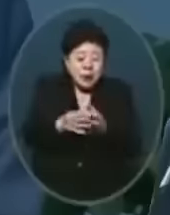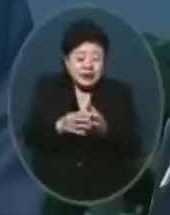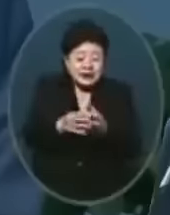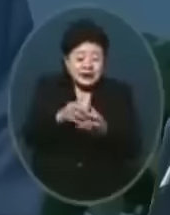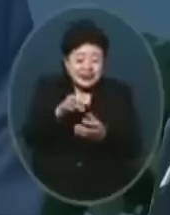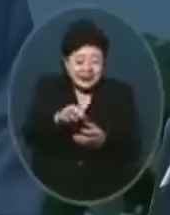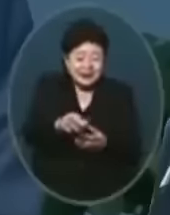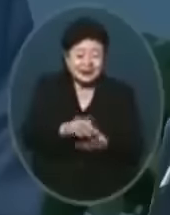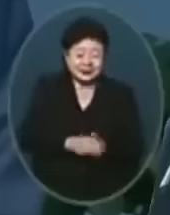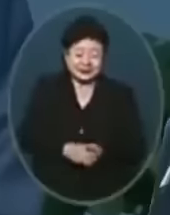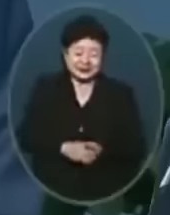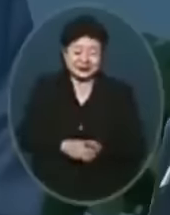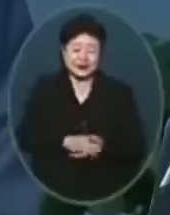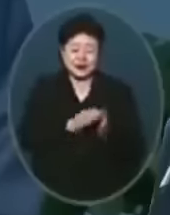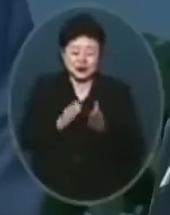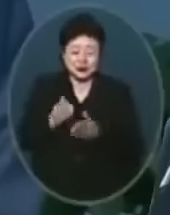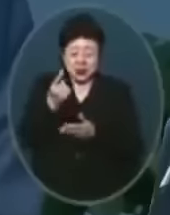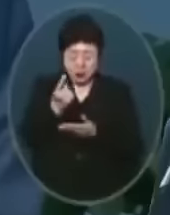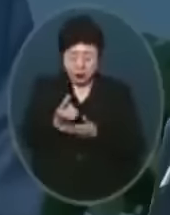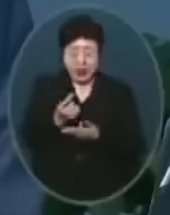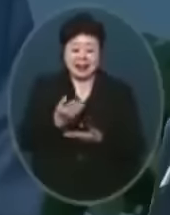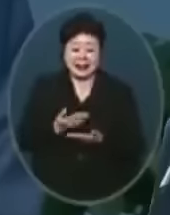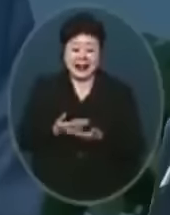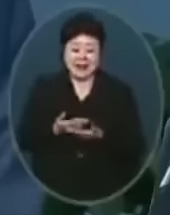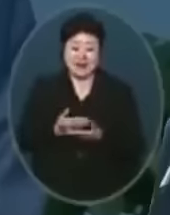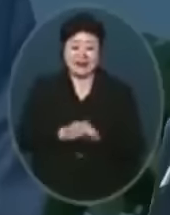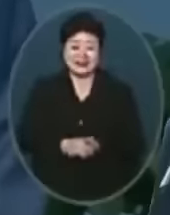장소를 준비할 테니까 와달라.